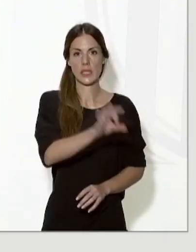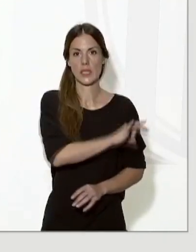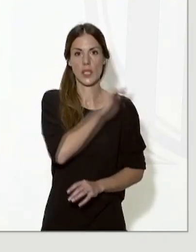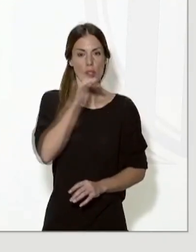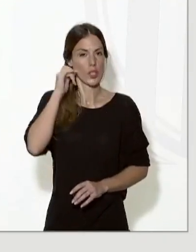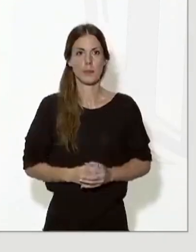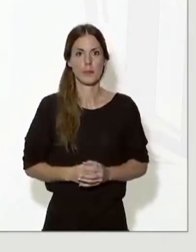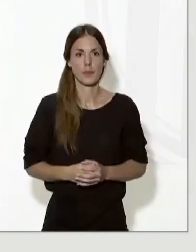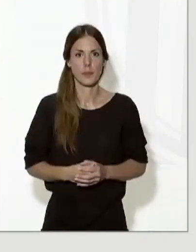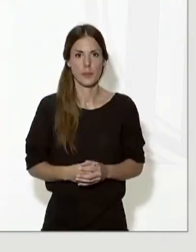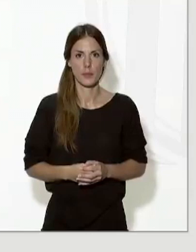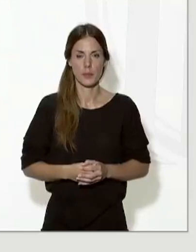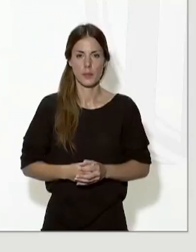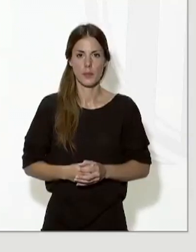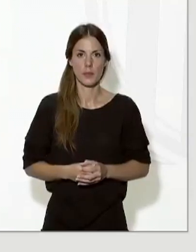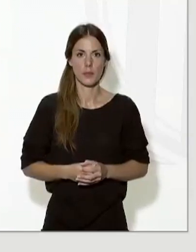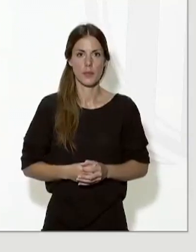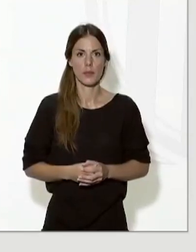Senyores i senyors.